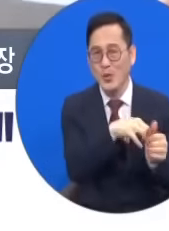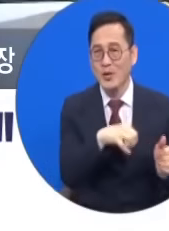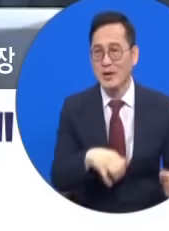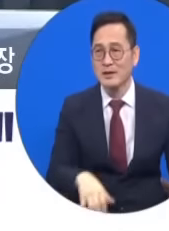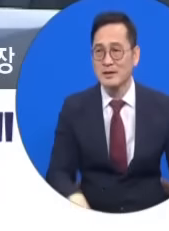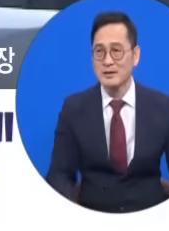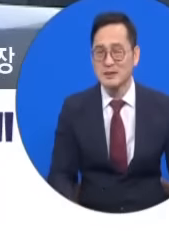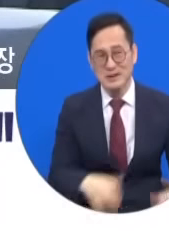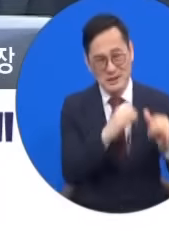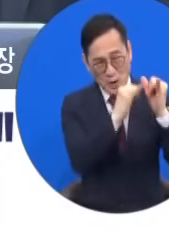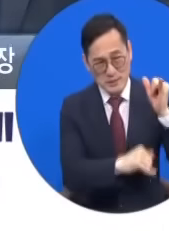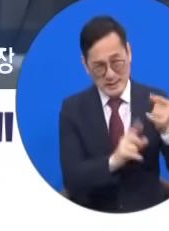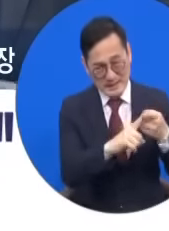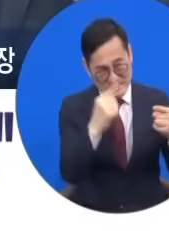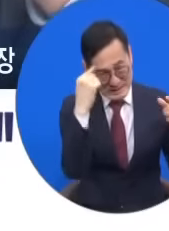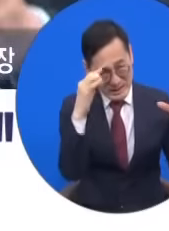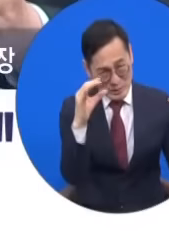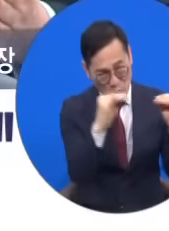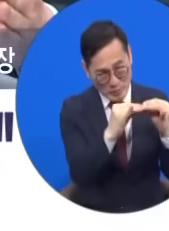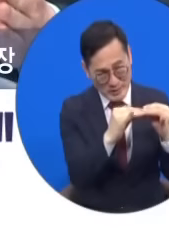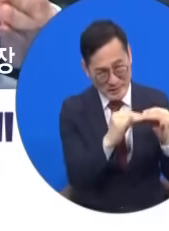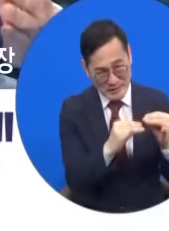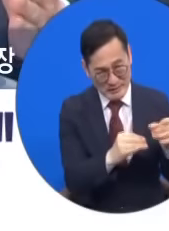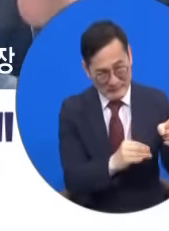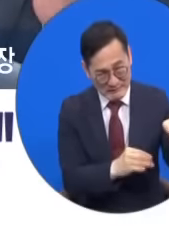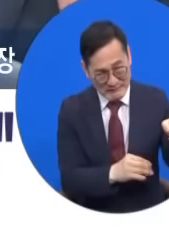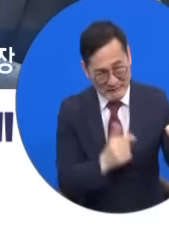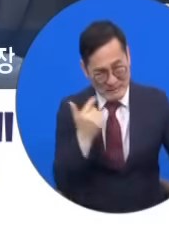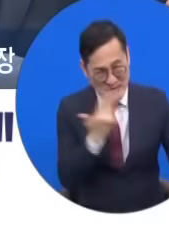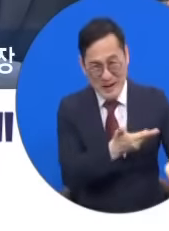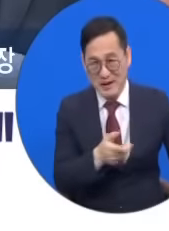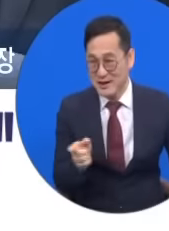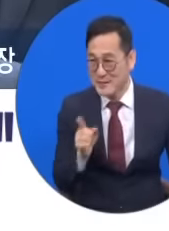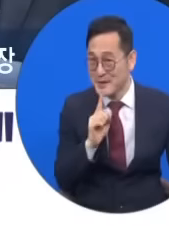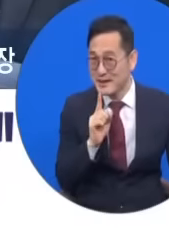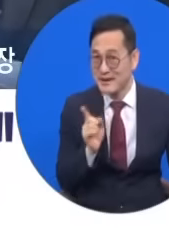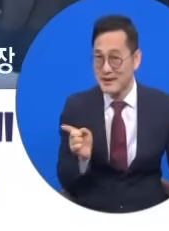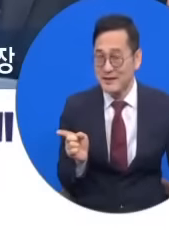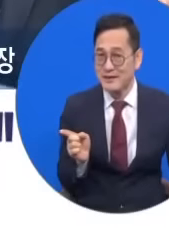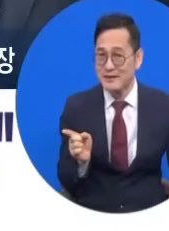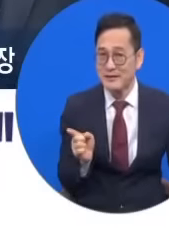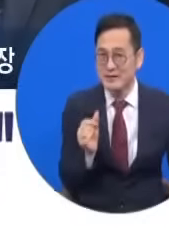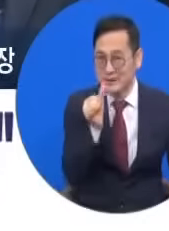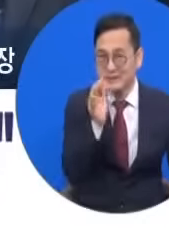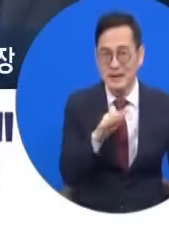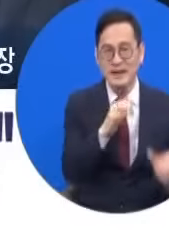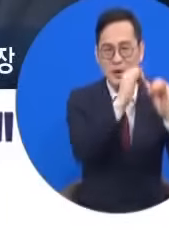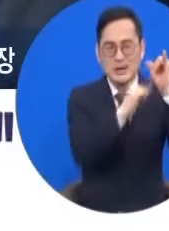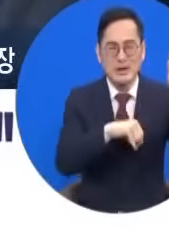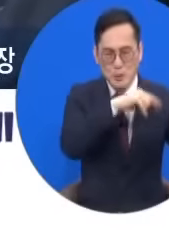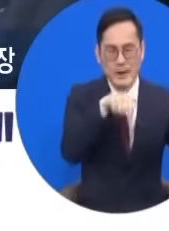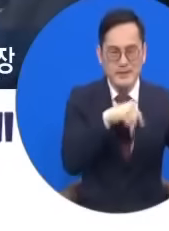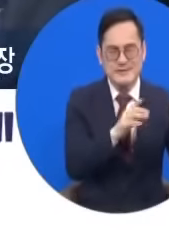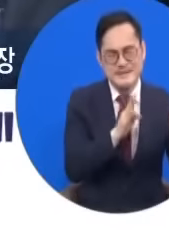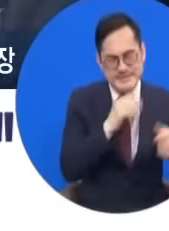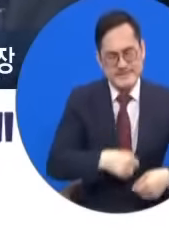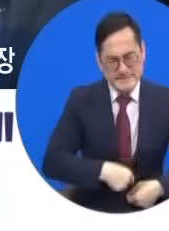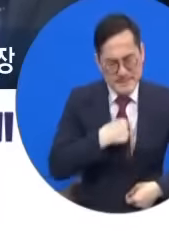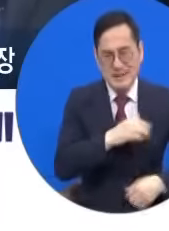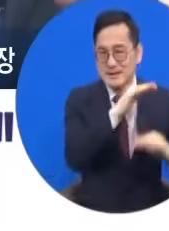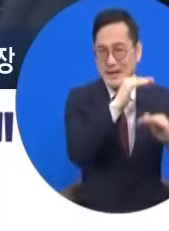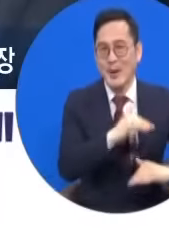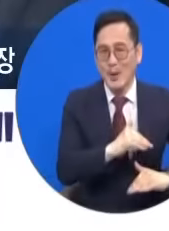역사인식에 동의한다라는 취지로 얘기한 건 아니었죠. 이런 문제에 역사적 사실 문제까지도 덮여서는 안 된다는 이화여대